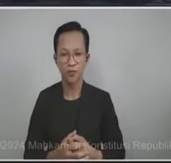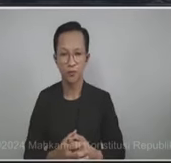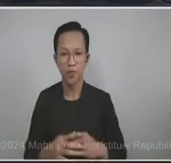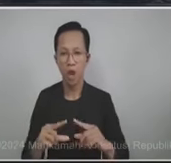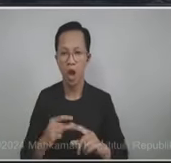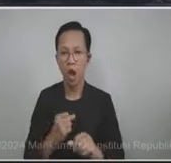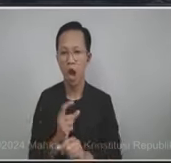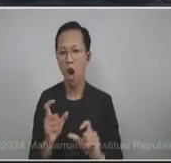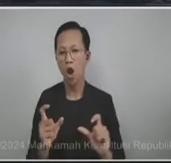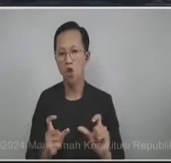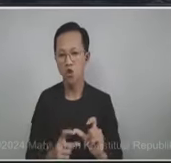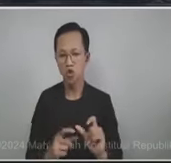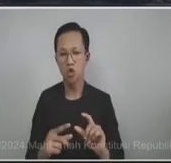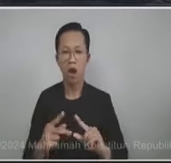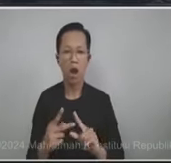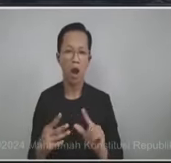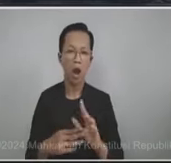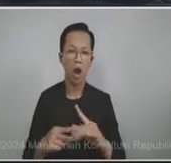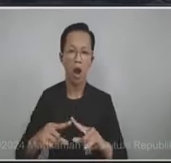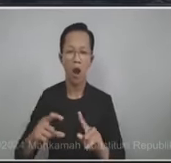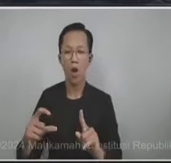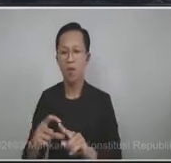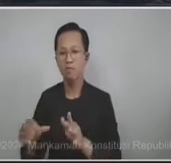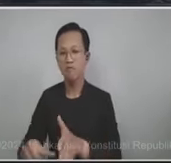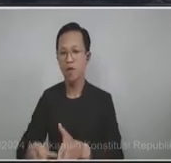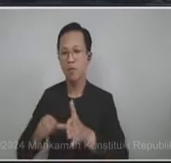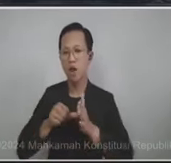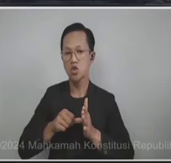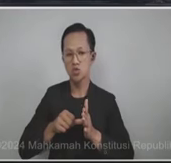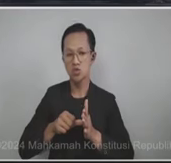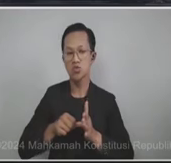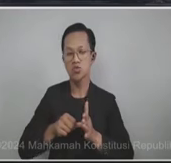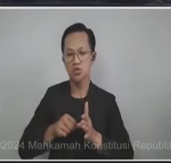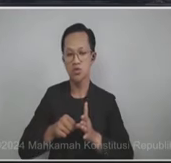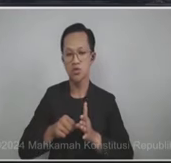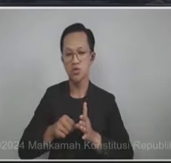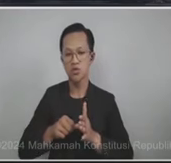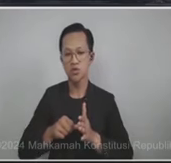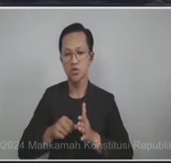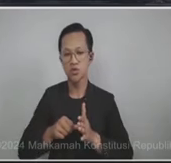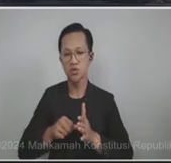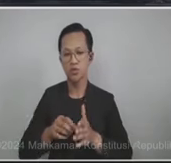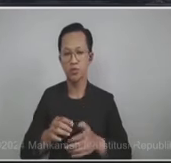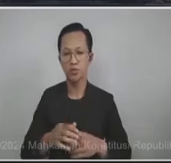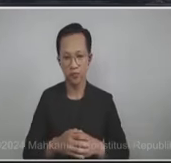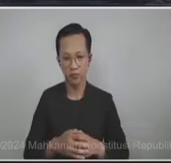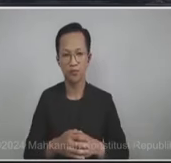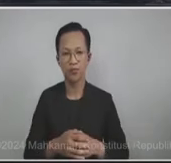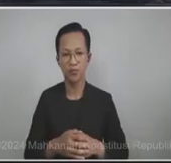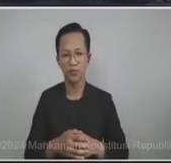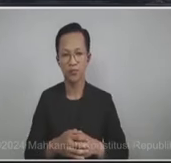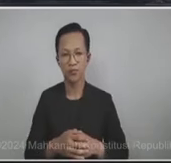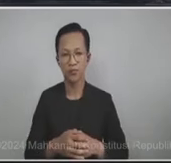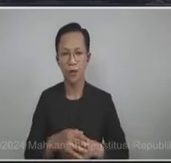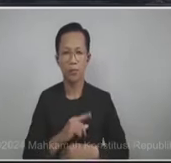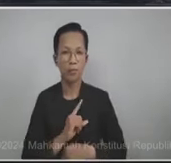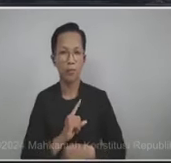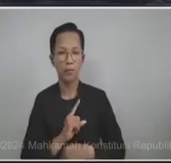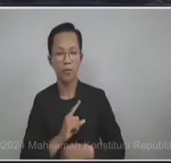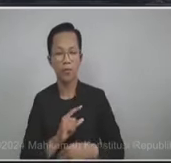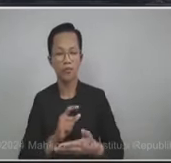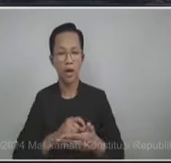etrak dan Ahmad Edi Subianto serta diadili masing-masing panitra pengganti serta diadili